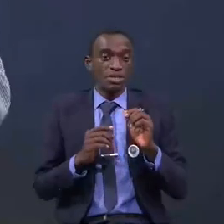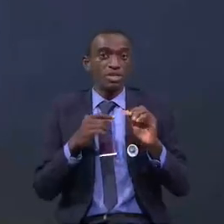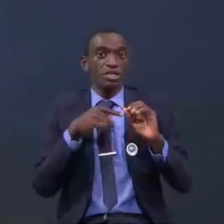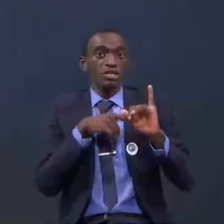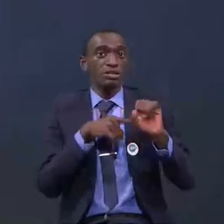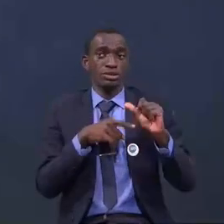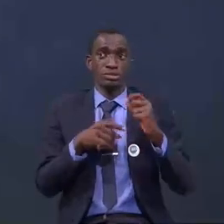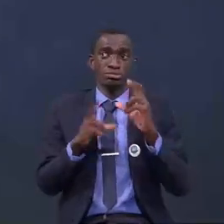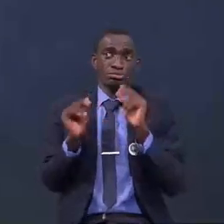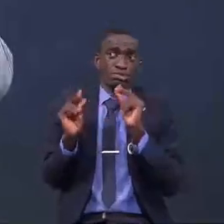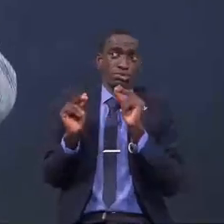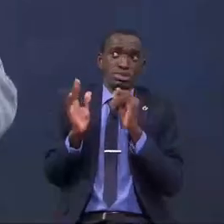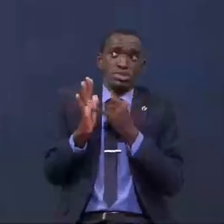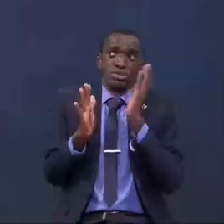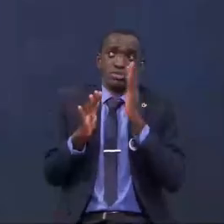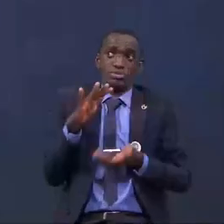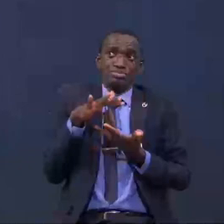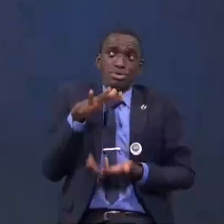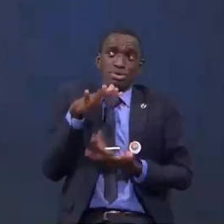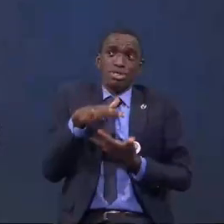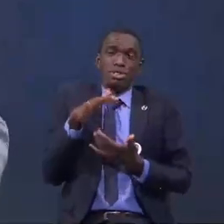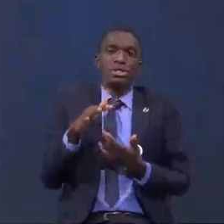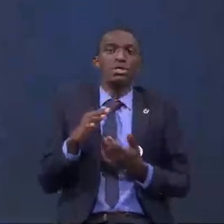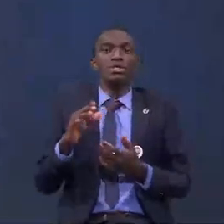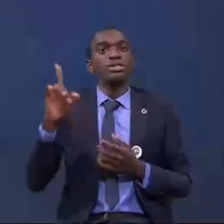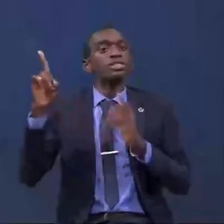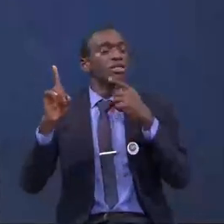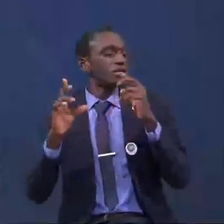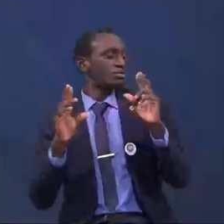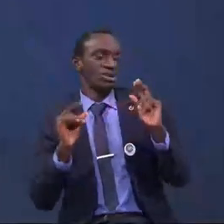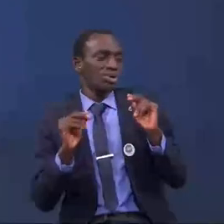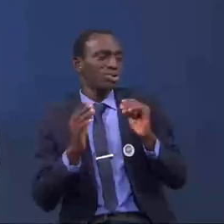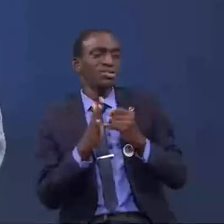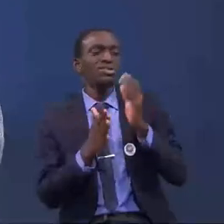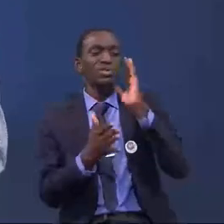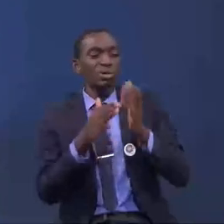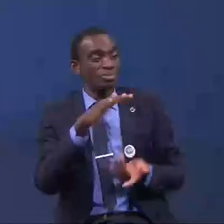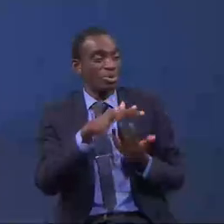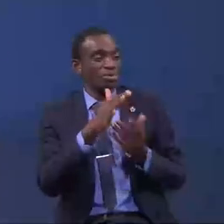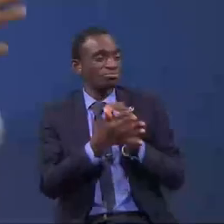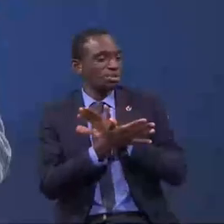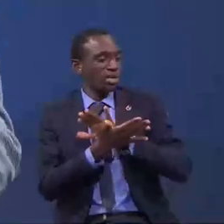Ils disent, ah, ça va me brûler. Oh, ça va purifier.